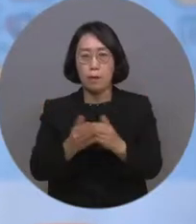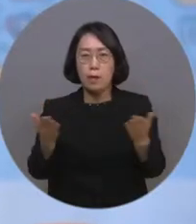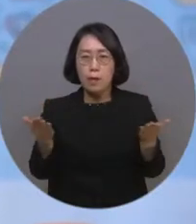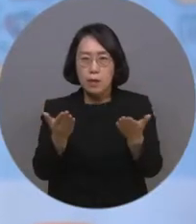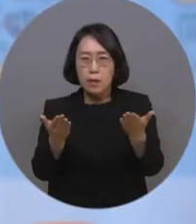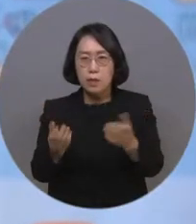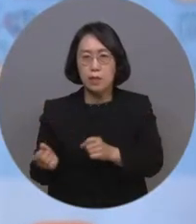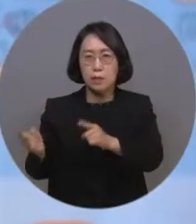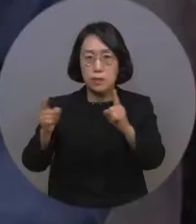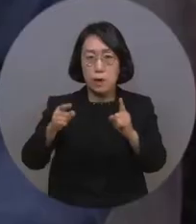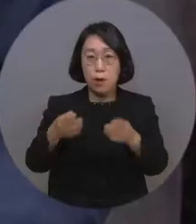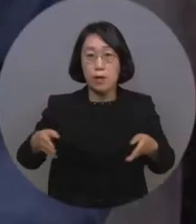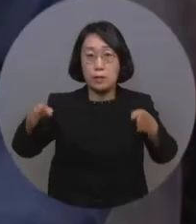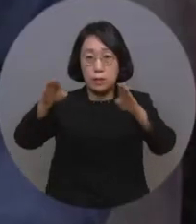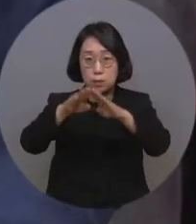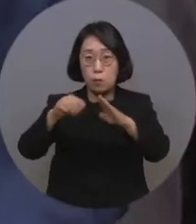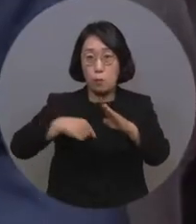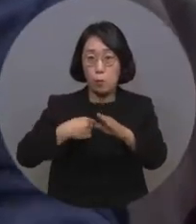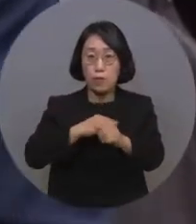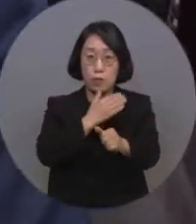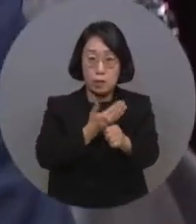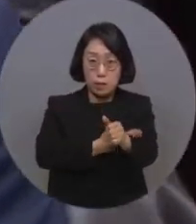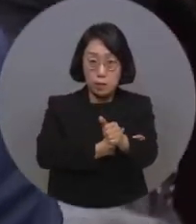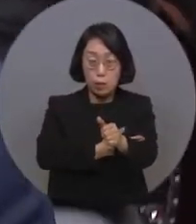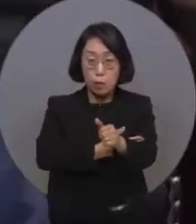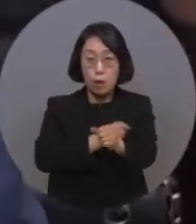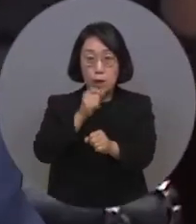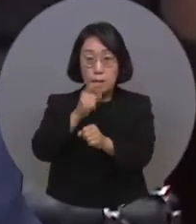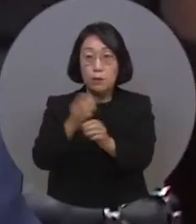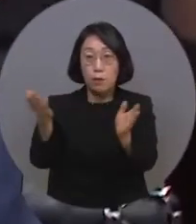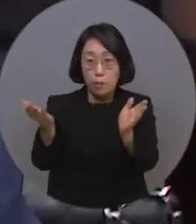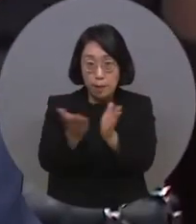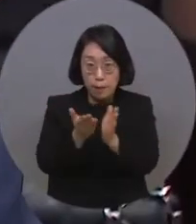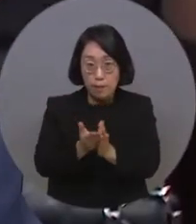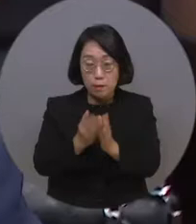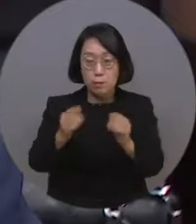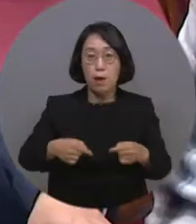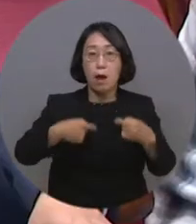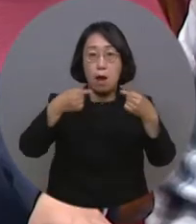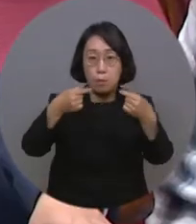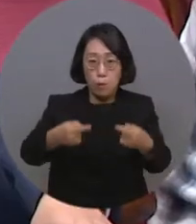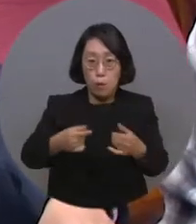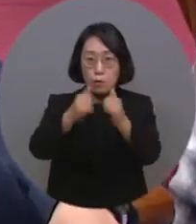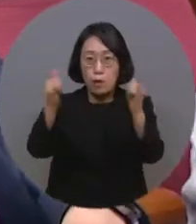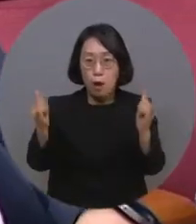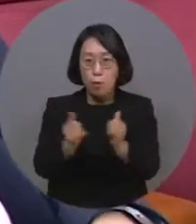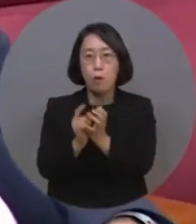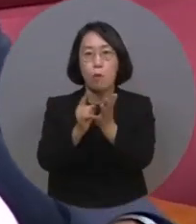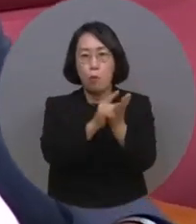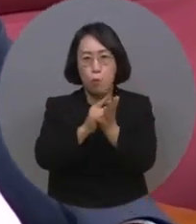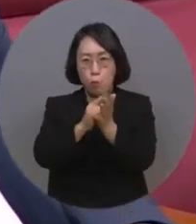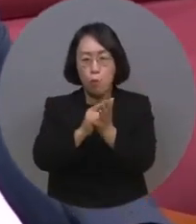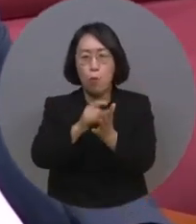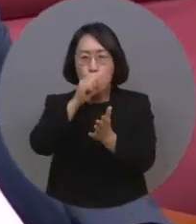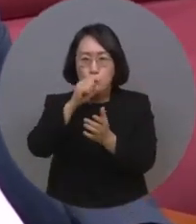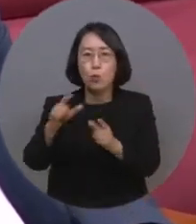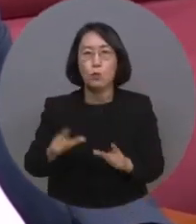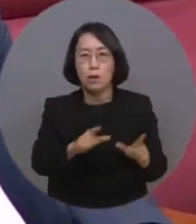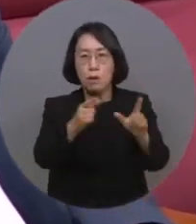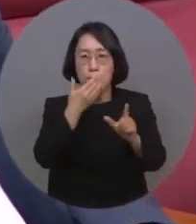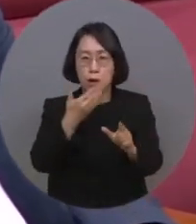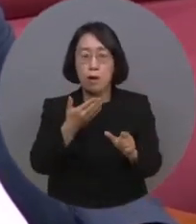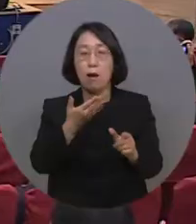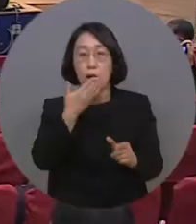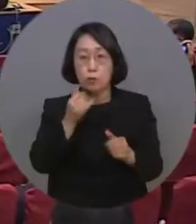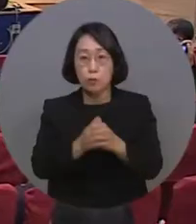직업재활시설은 장애인이 자신의 능력과 적성에 맞는 직업생활을 통해 사회에 참여하고 인간다운 생활을 할 수 있도록 관련